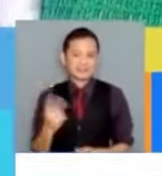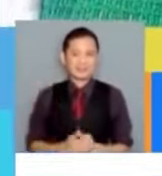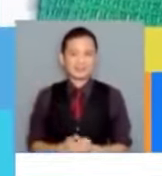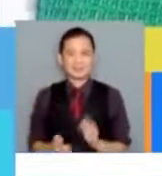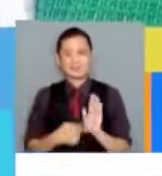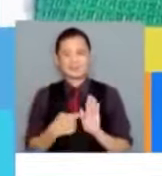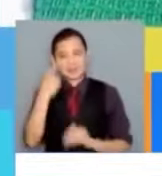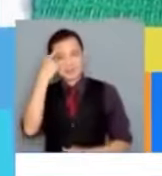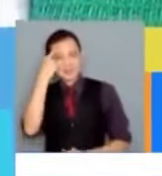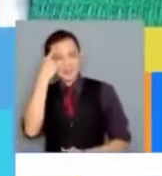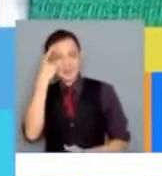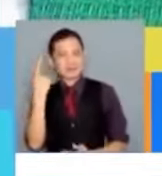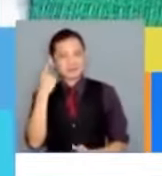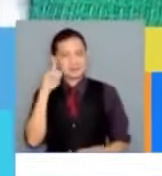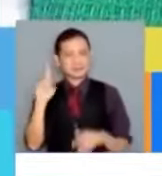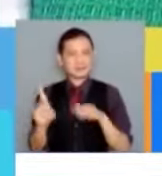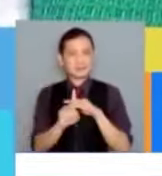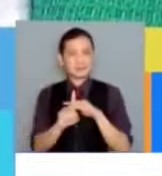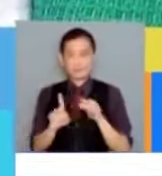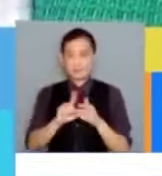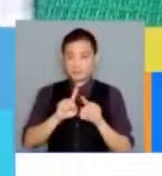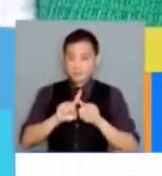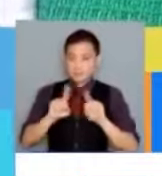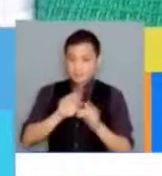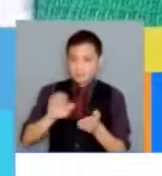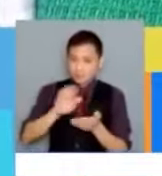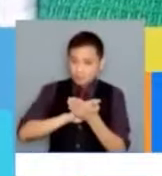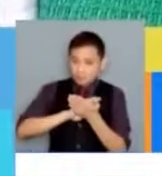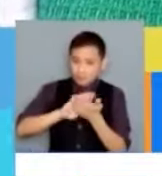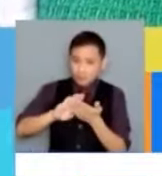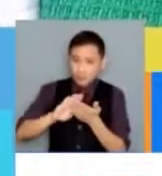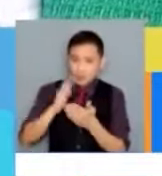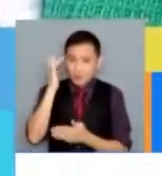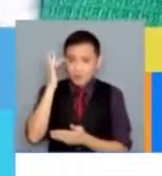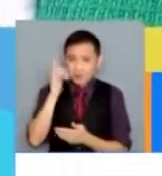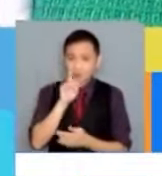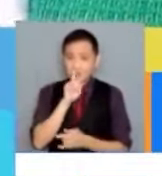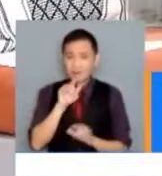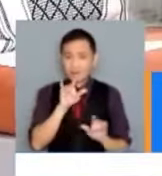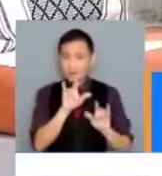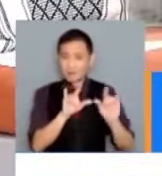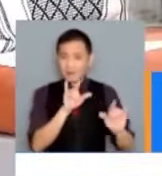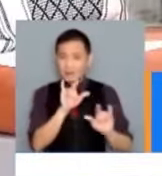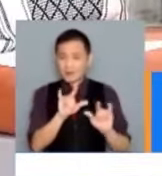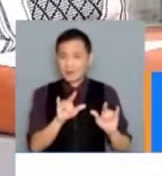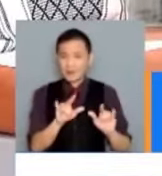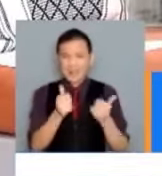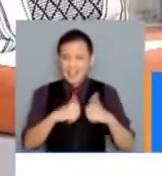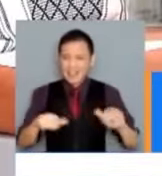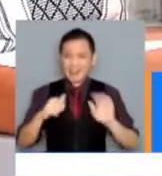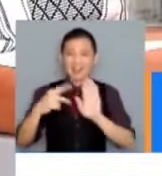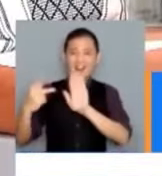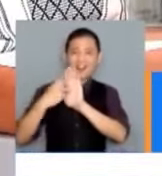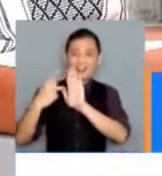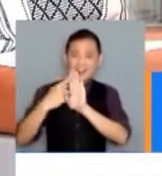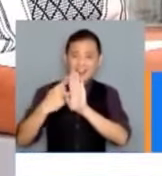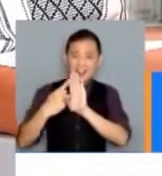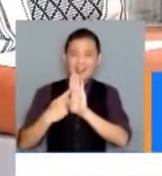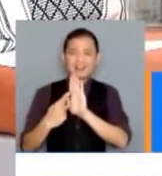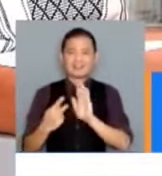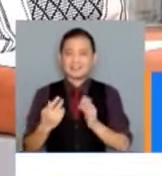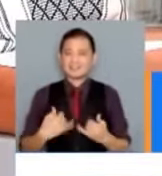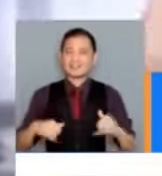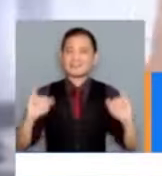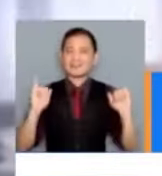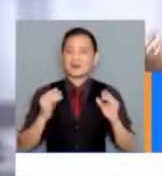Pero ang galing niya kasi, Ate Kareel, I love you. After every asaran, may bawi pala. Just in